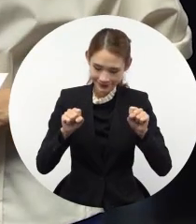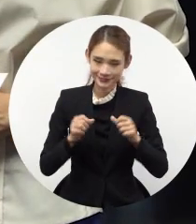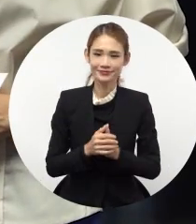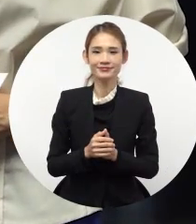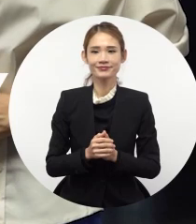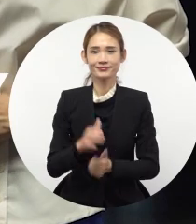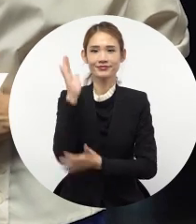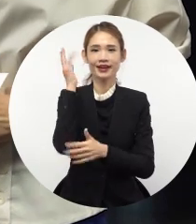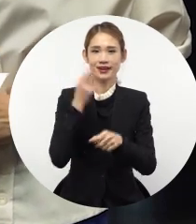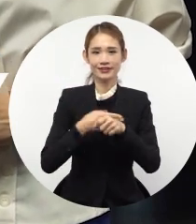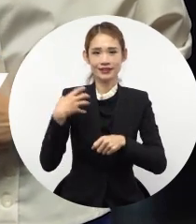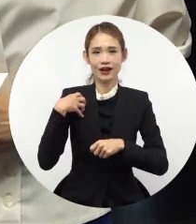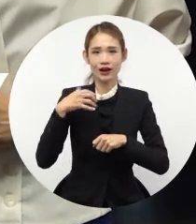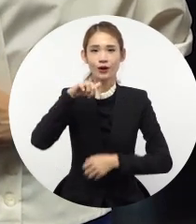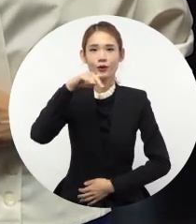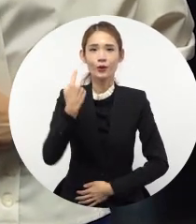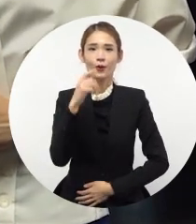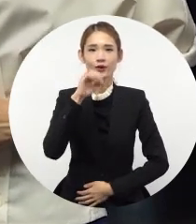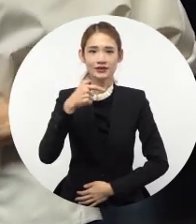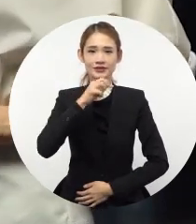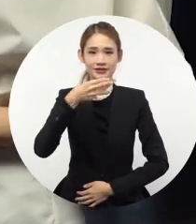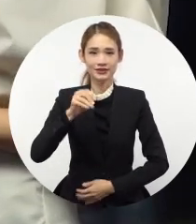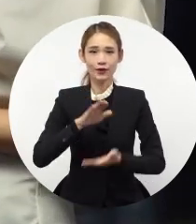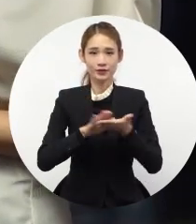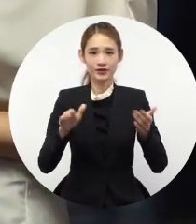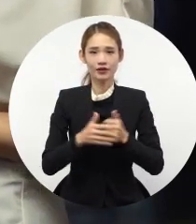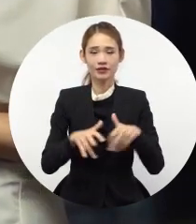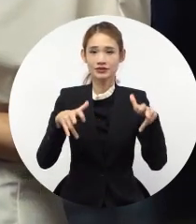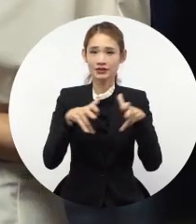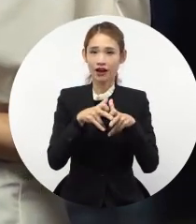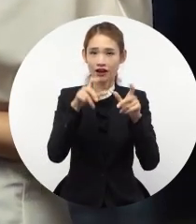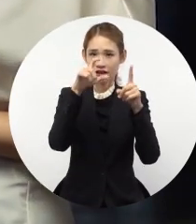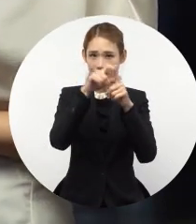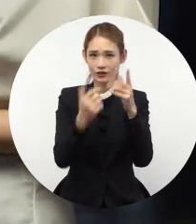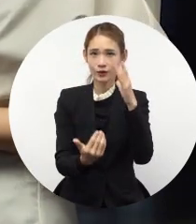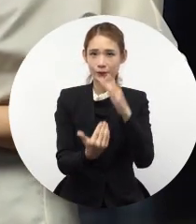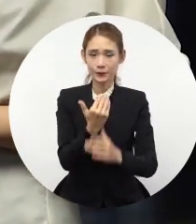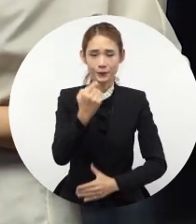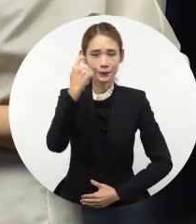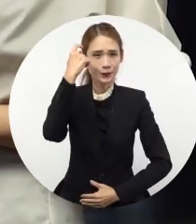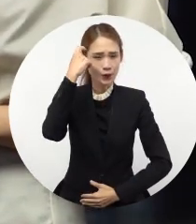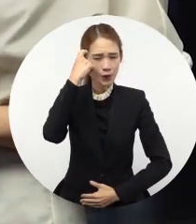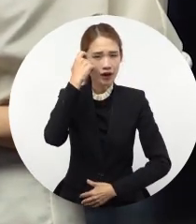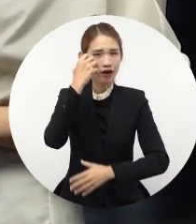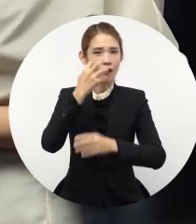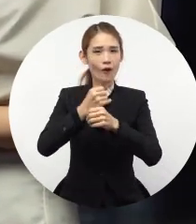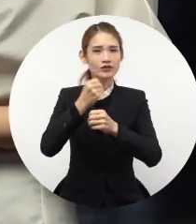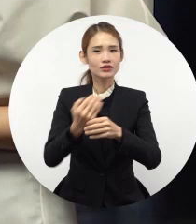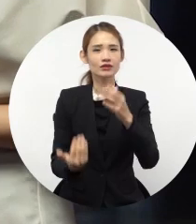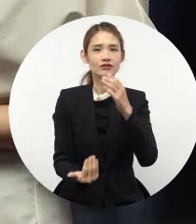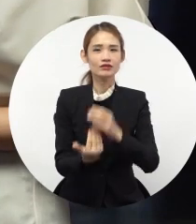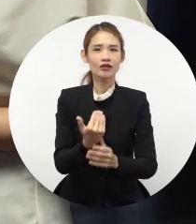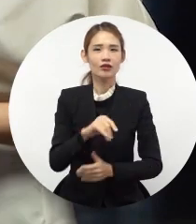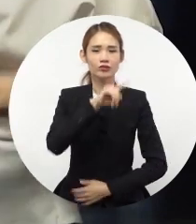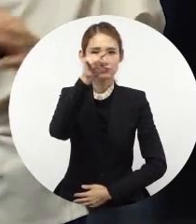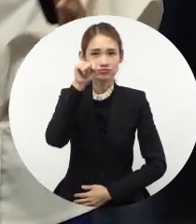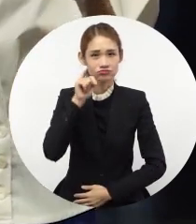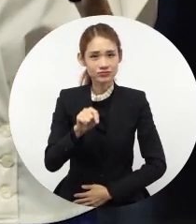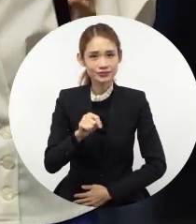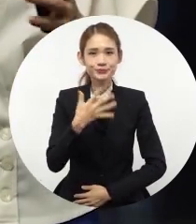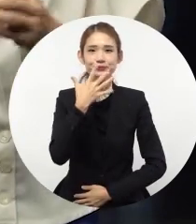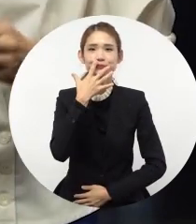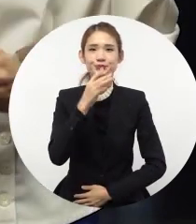안녕하세요. 강사 고은영입니다. 여러분, 장애라는 말은 언제, 왜 생겨났을까요?